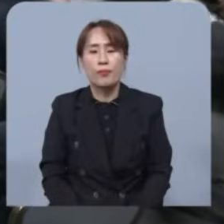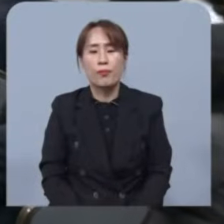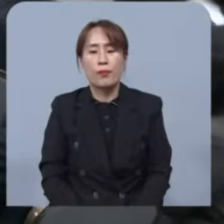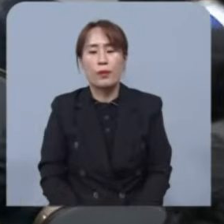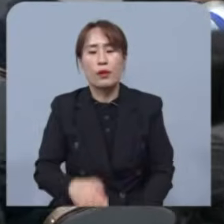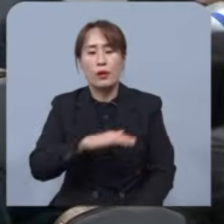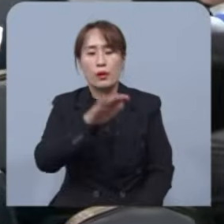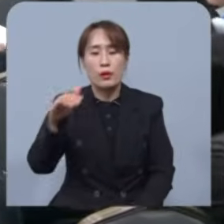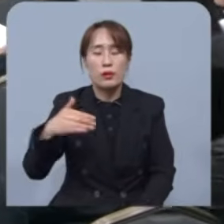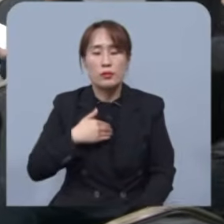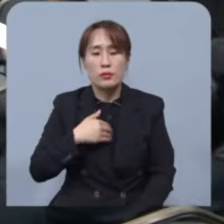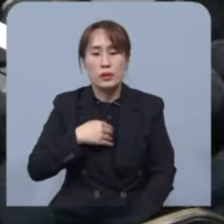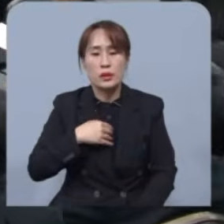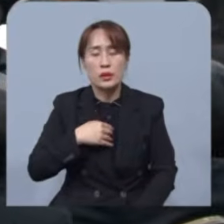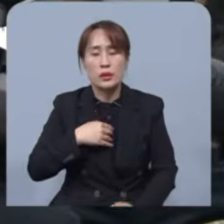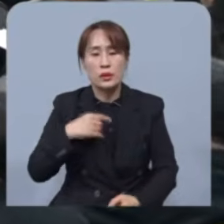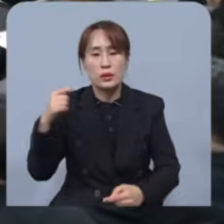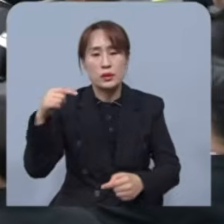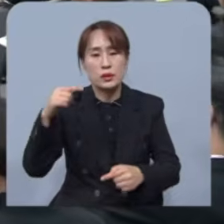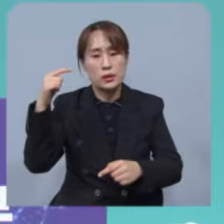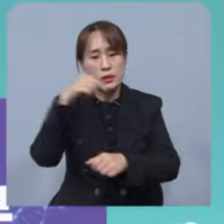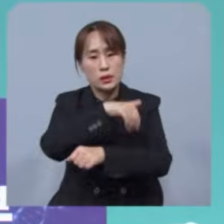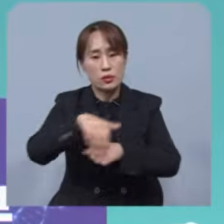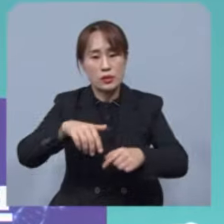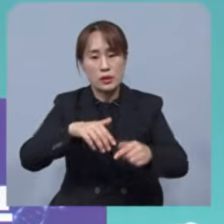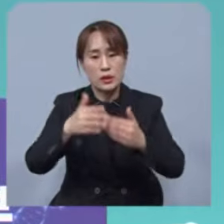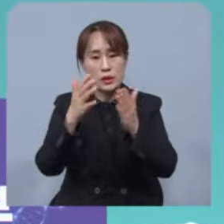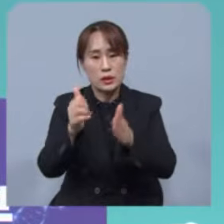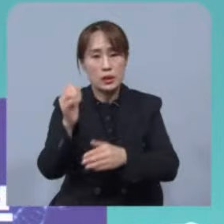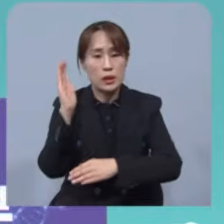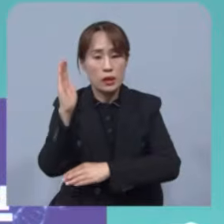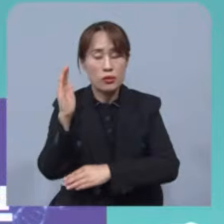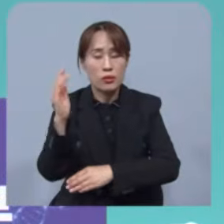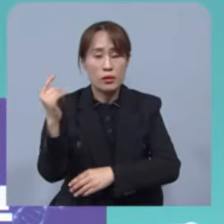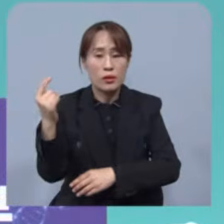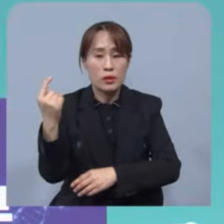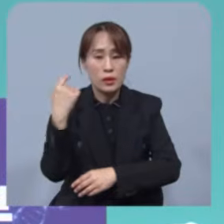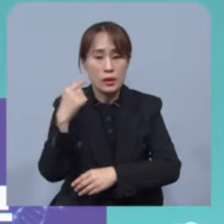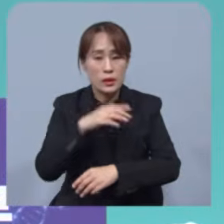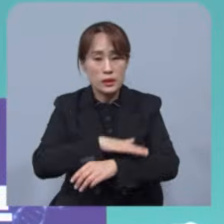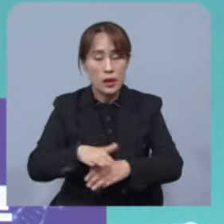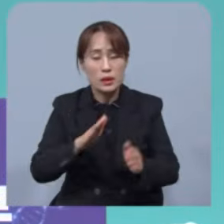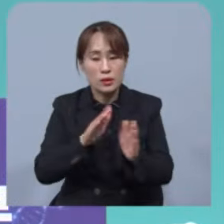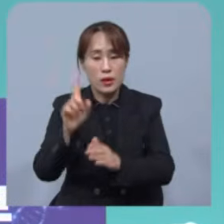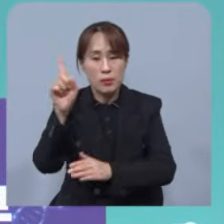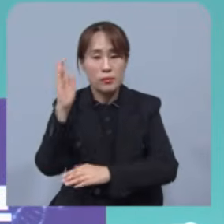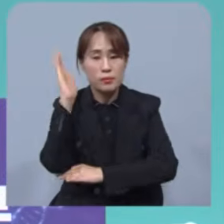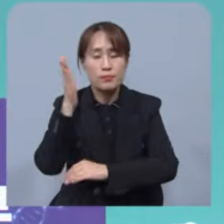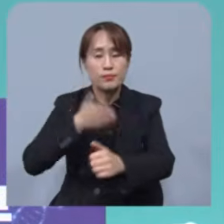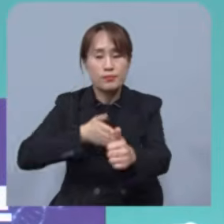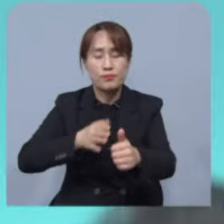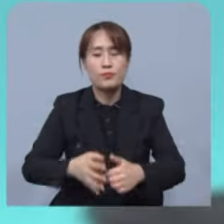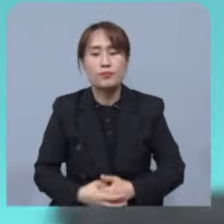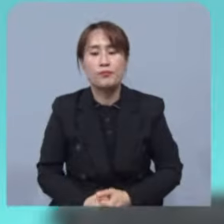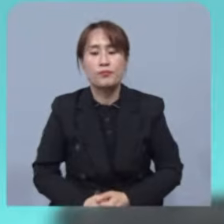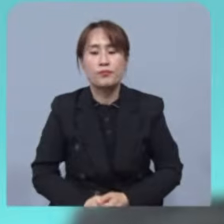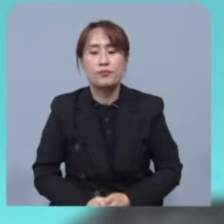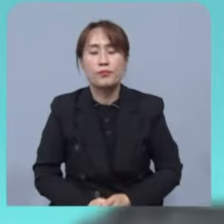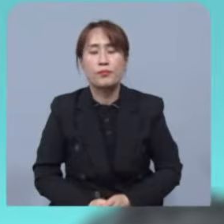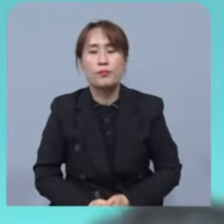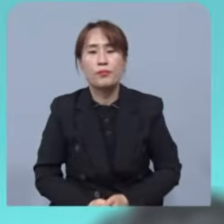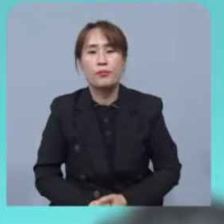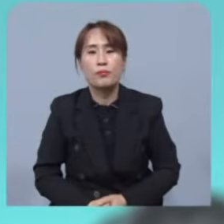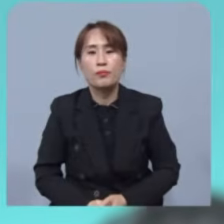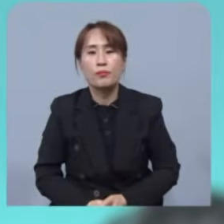네. 우리 정책실장이 앞으로 이런 얘기, 똑같은 얘기 자주 계속 나올 것 같은데 예. 정리해서 한 말씀만 한번